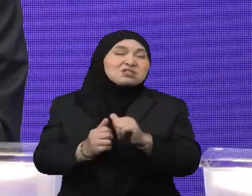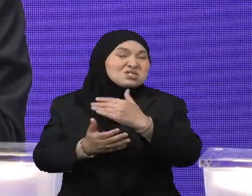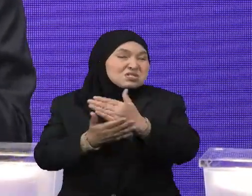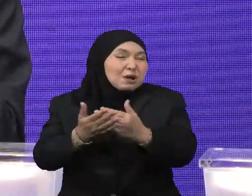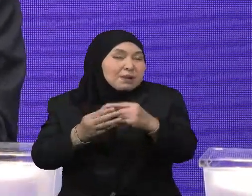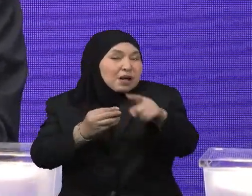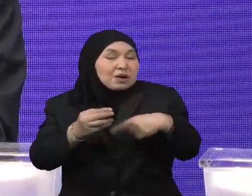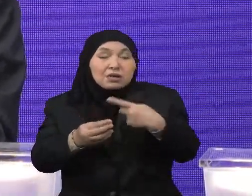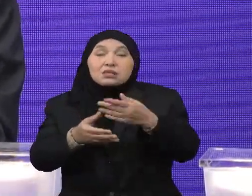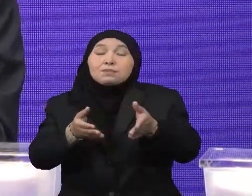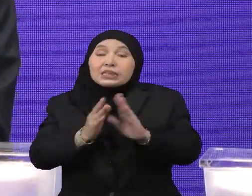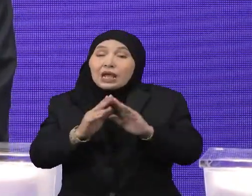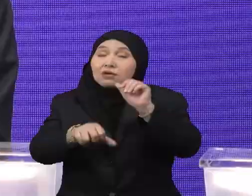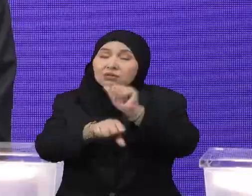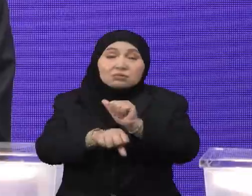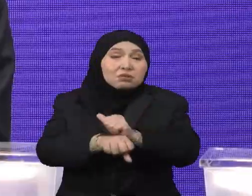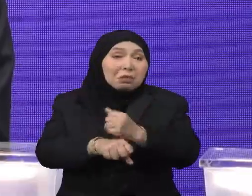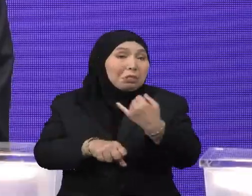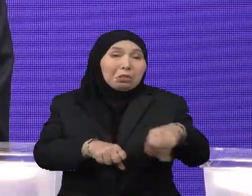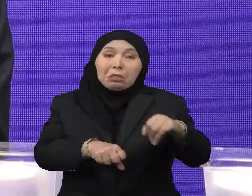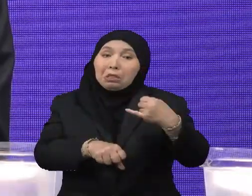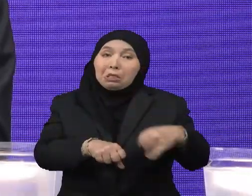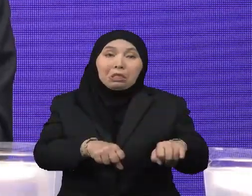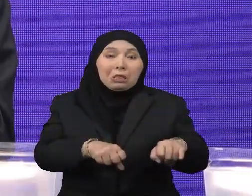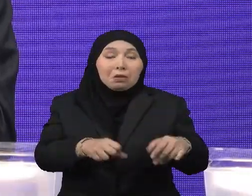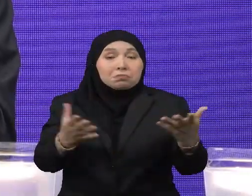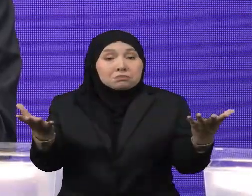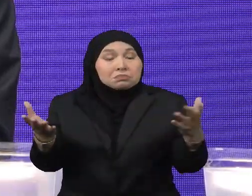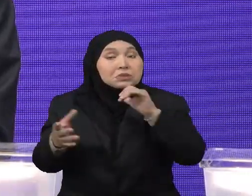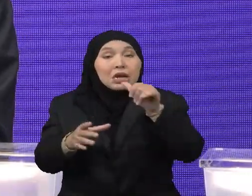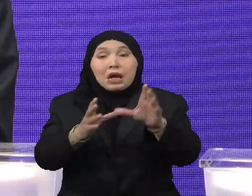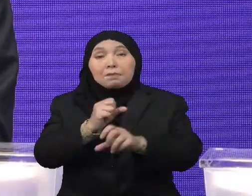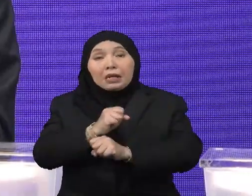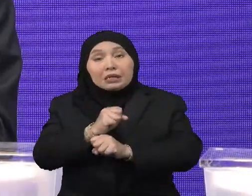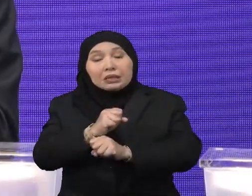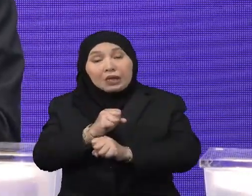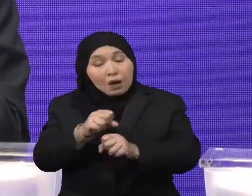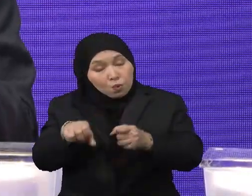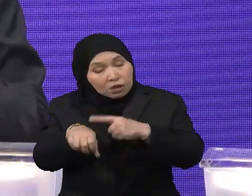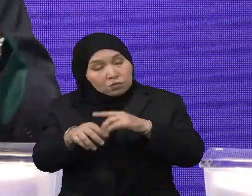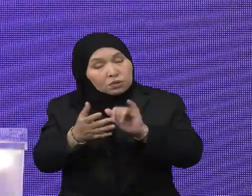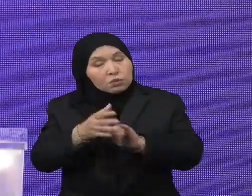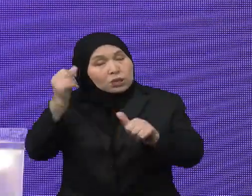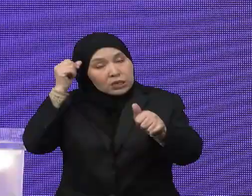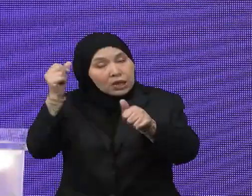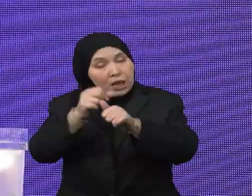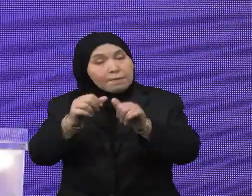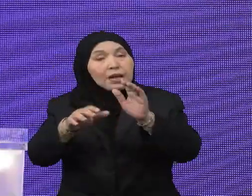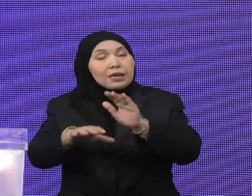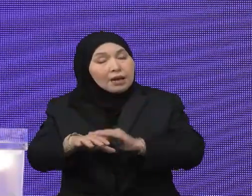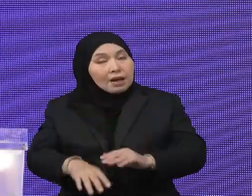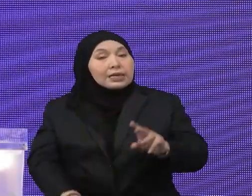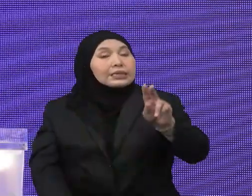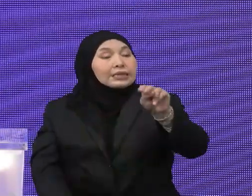contoh kita minta kece tak dapat jadi informasi itu Ingatlah kepada nikmat-nikmat lain